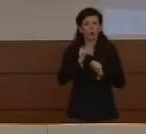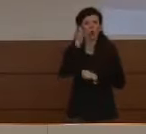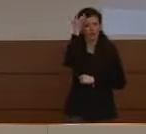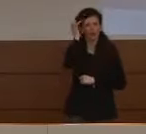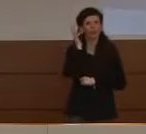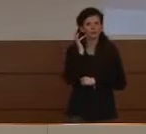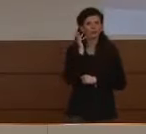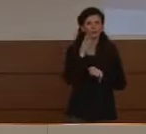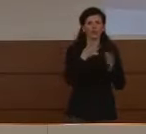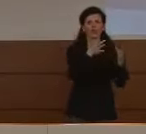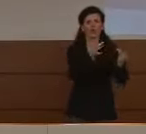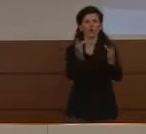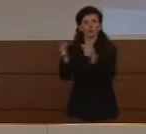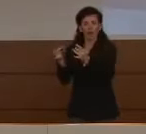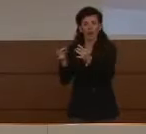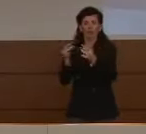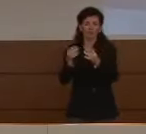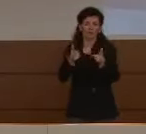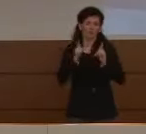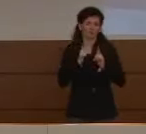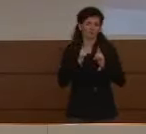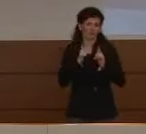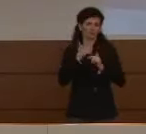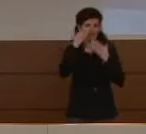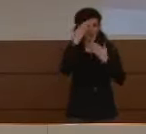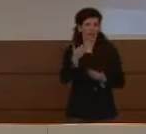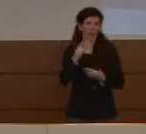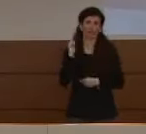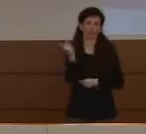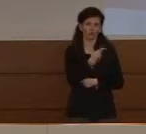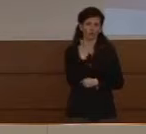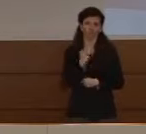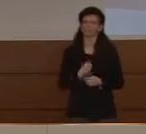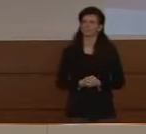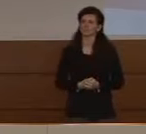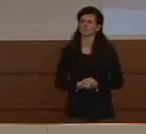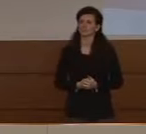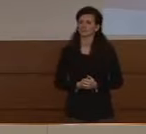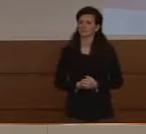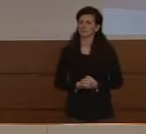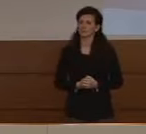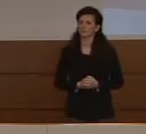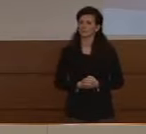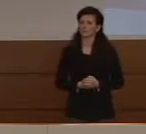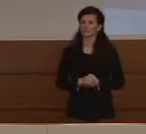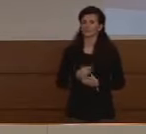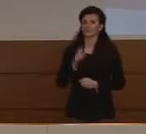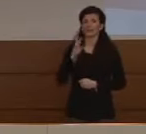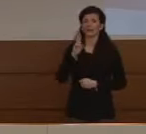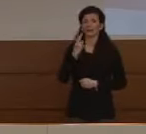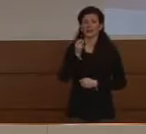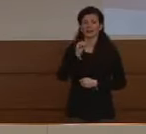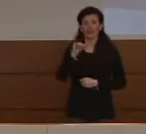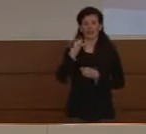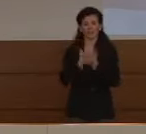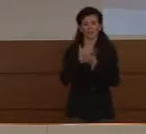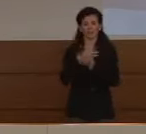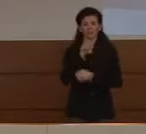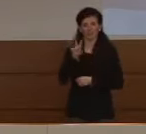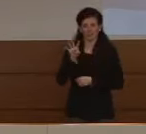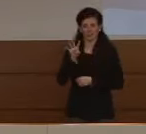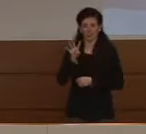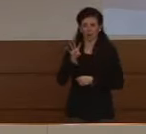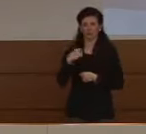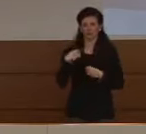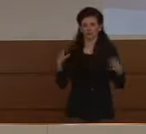può essere estremamente dannoso per tutti per angela caponnetto rai news 24 e mi